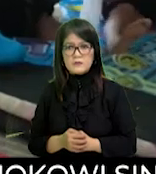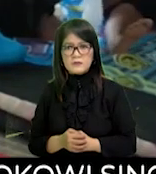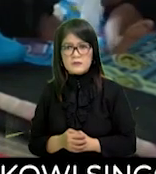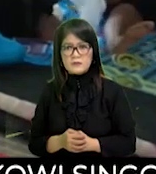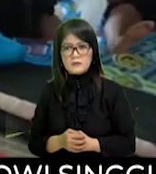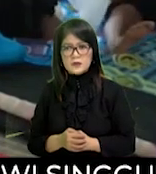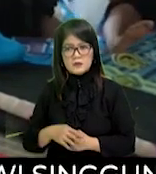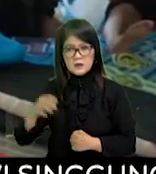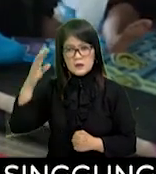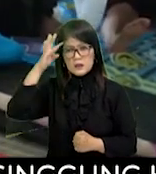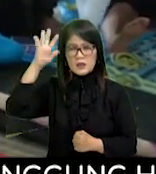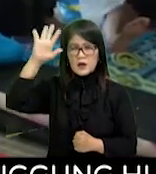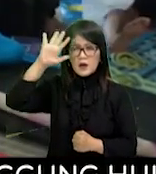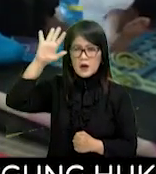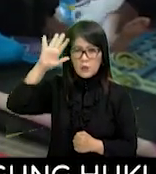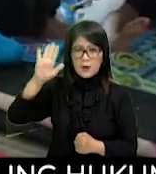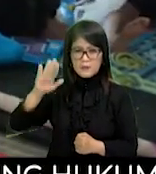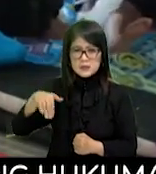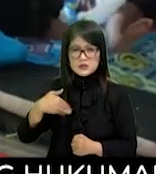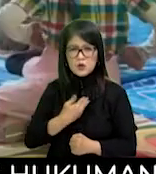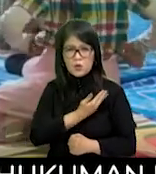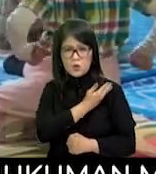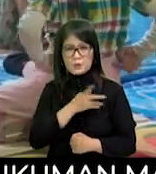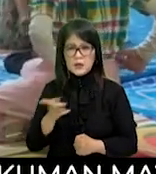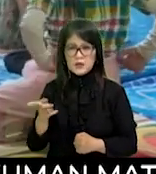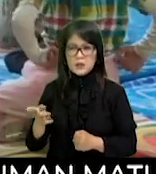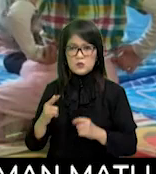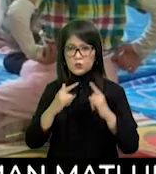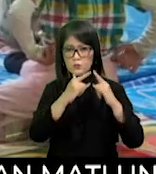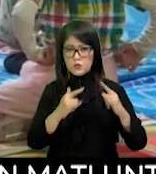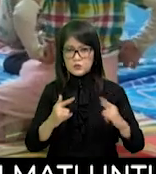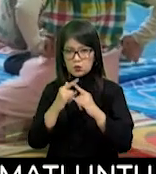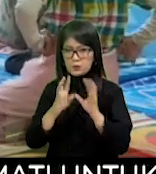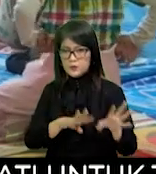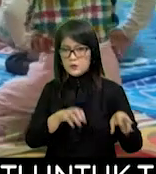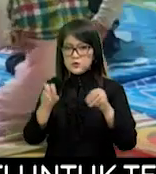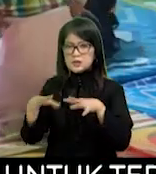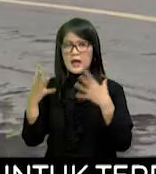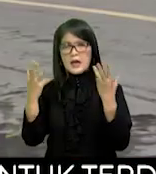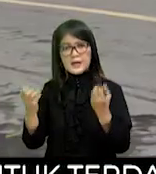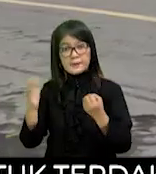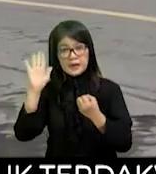Trauma menjadi korban erupsi Semeru, para pengungsi berharap mereka segera direlokasi ke tempat yang lebih aman.